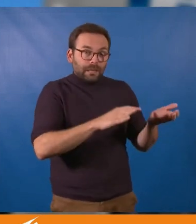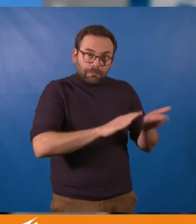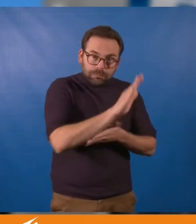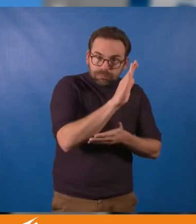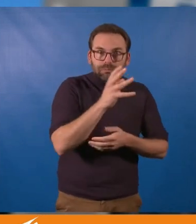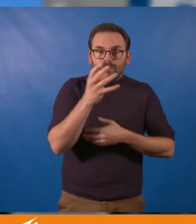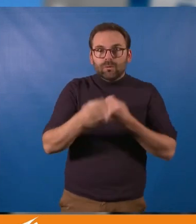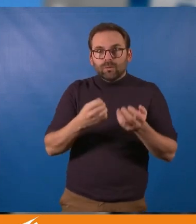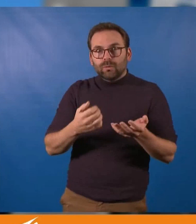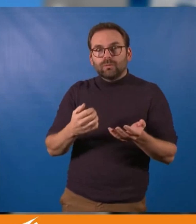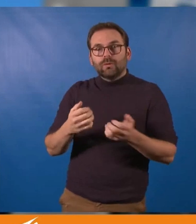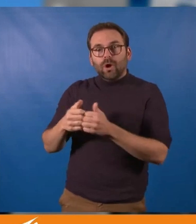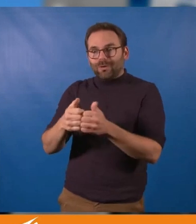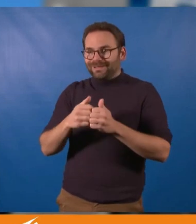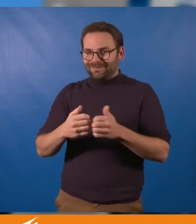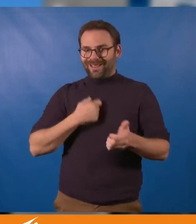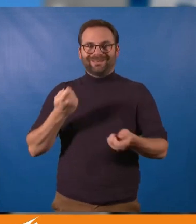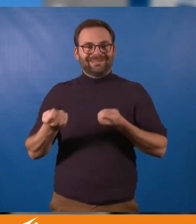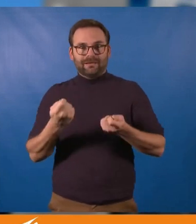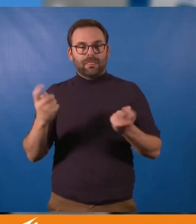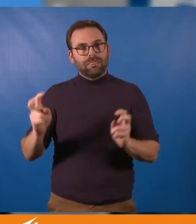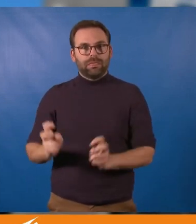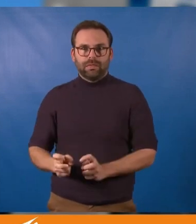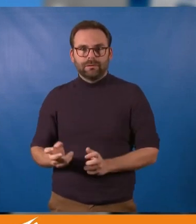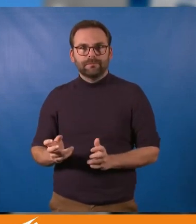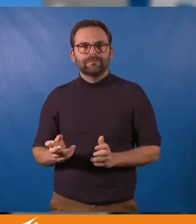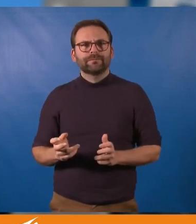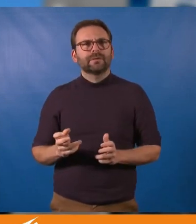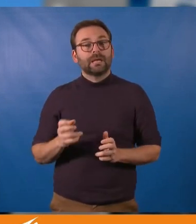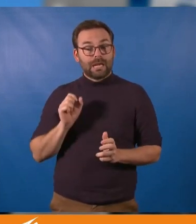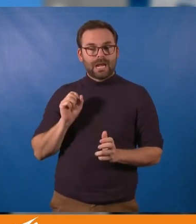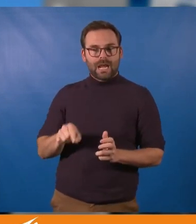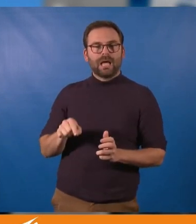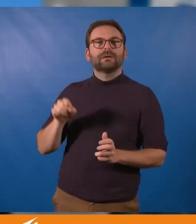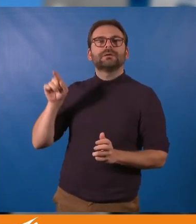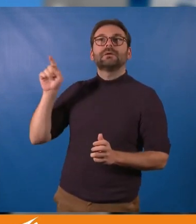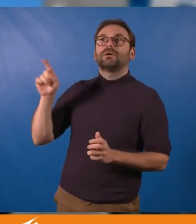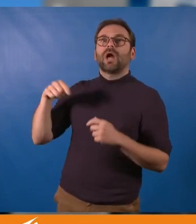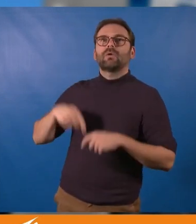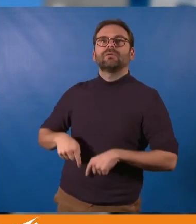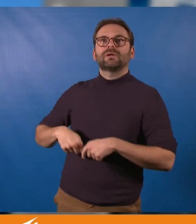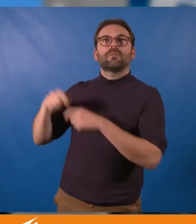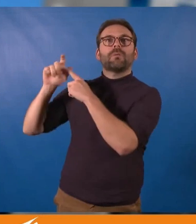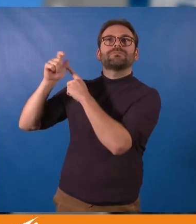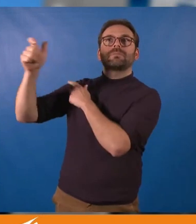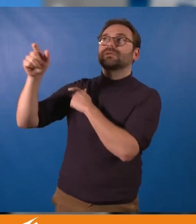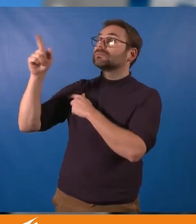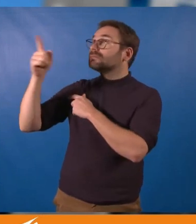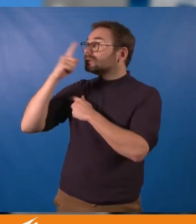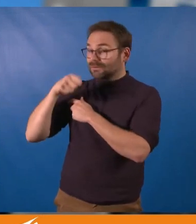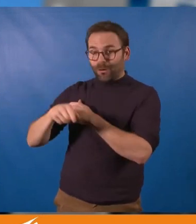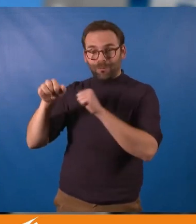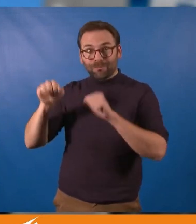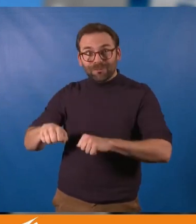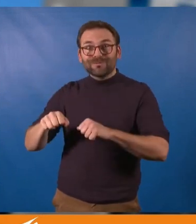perte d'autonomie des collectivités. Dans ce dernier domaine, les gouvernements qui se sont succédés n'ont eu de cesse de réduire